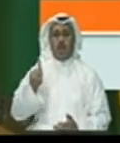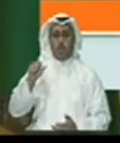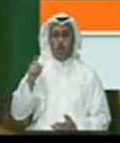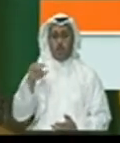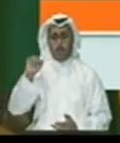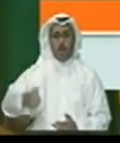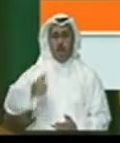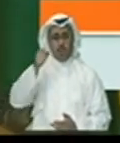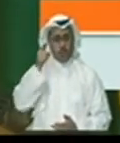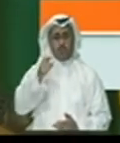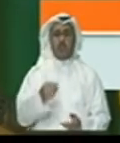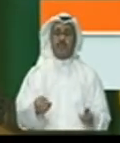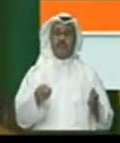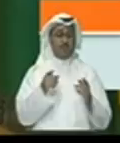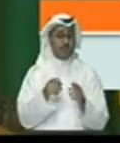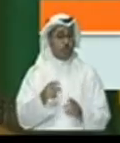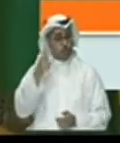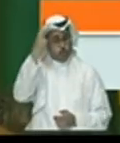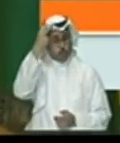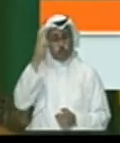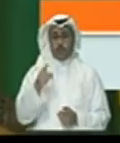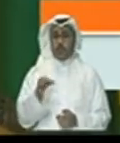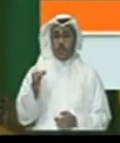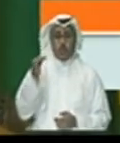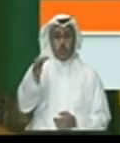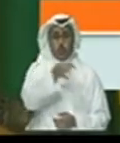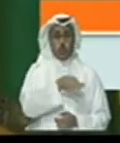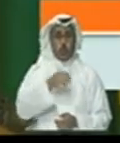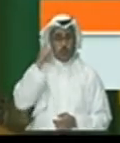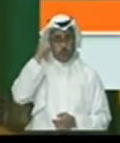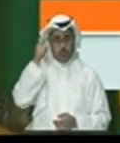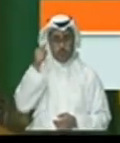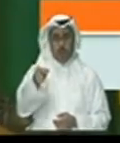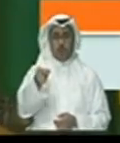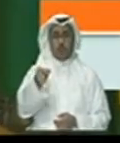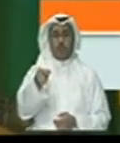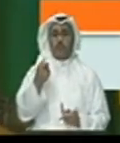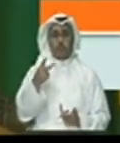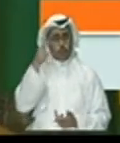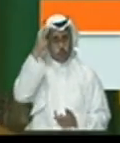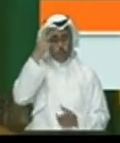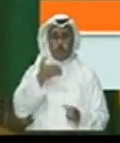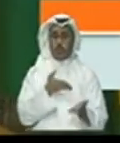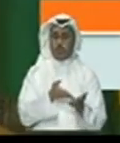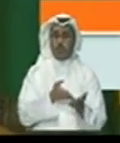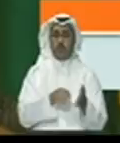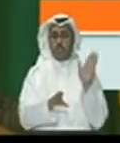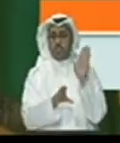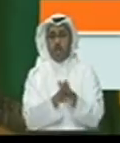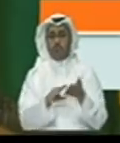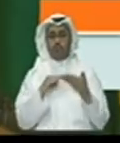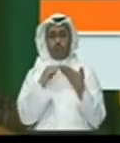أن المملكة العربية السعودية من الدول التي حرصت كل الحرص على دعم